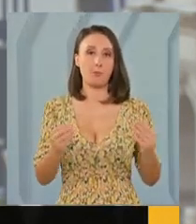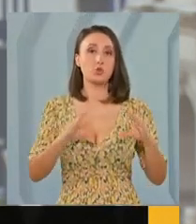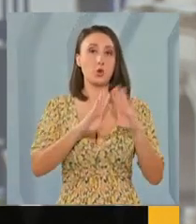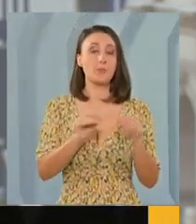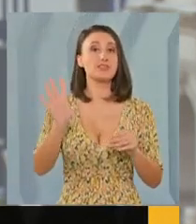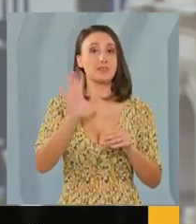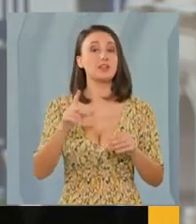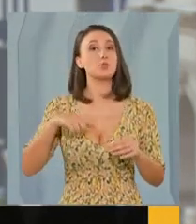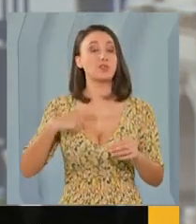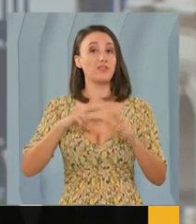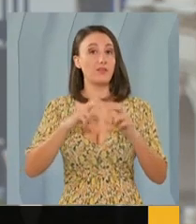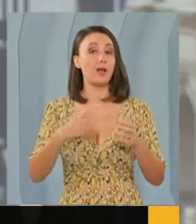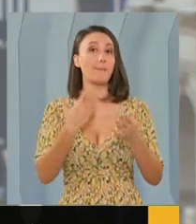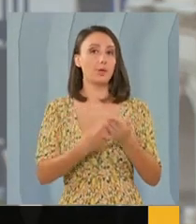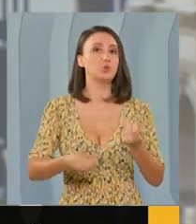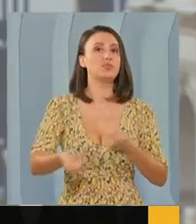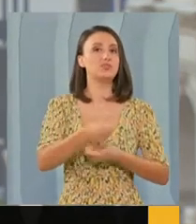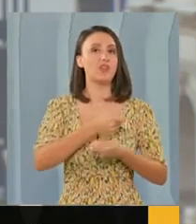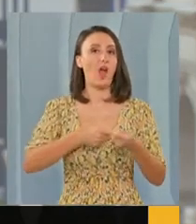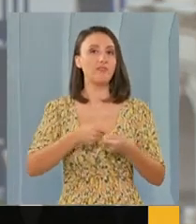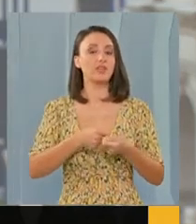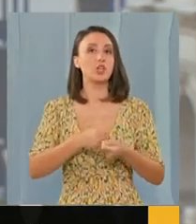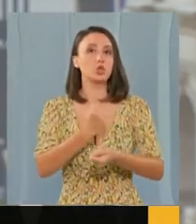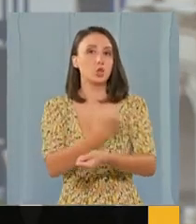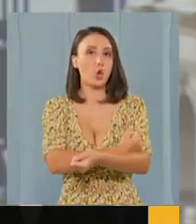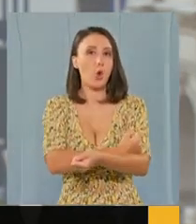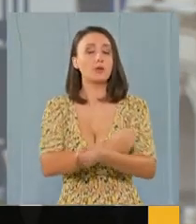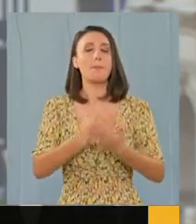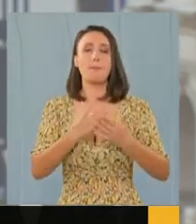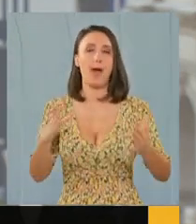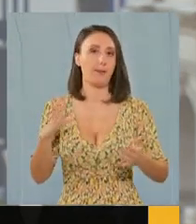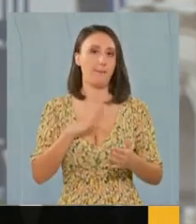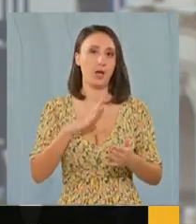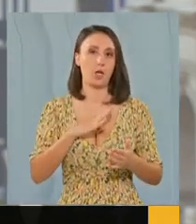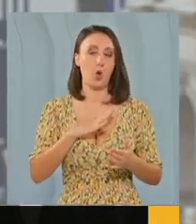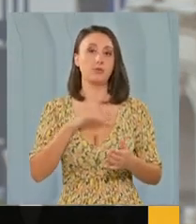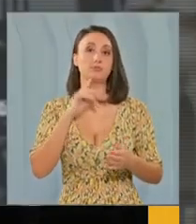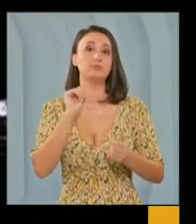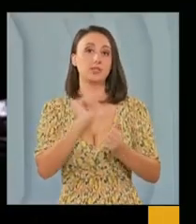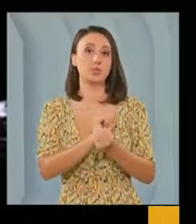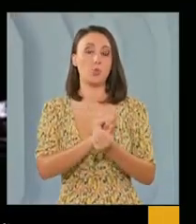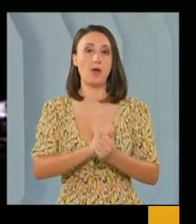sunt cercetați pentru deținere și trafic de droguri de mare risc și riscă pedeapsa cu închisoare.